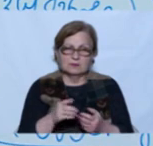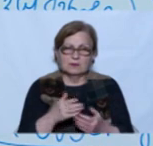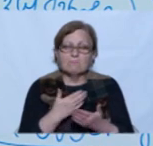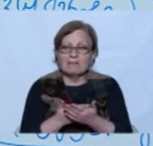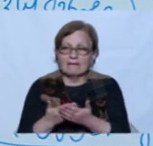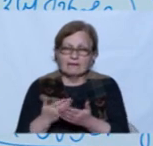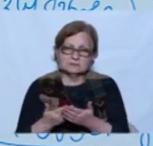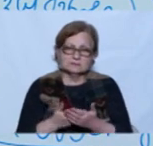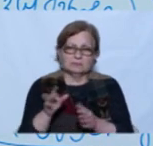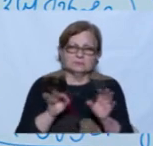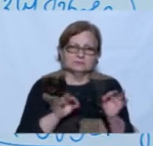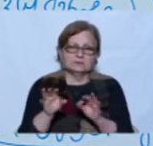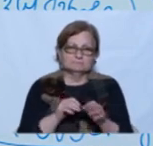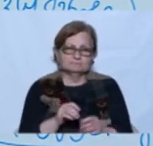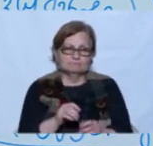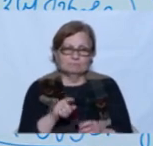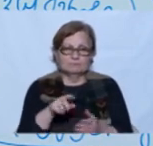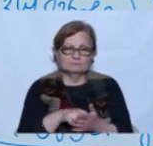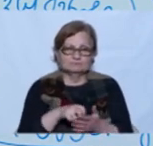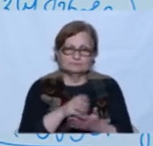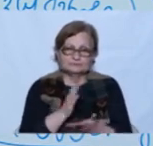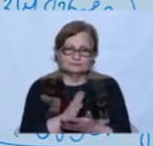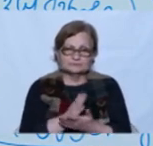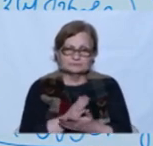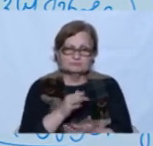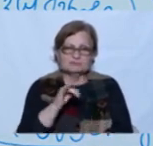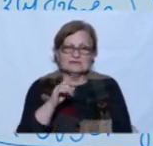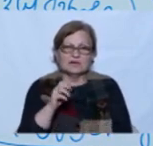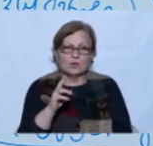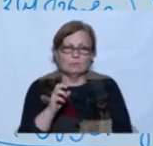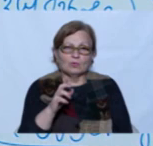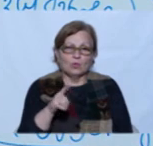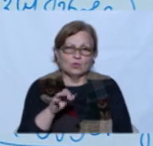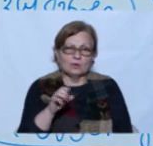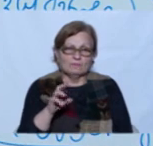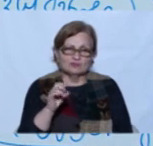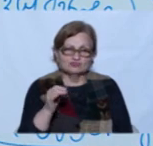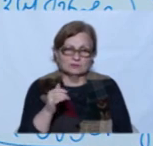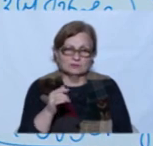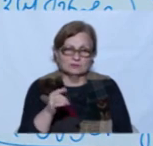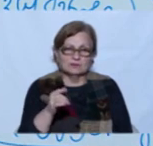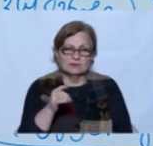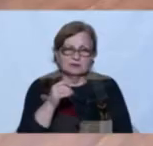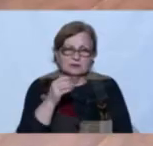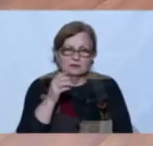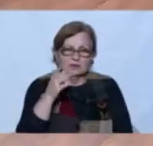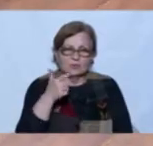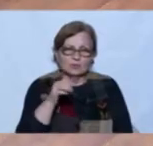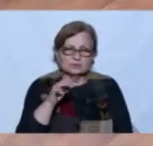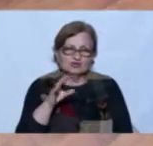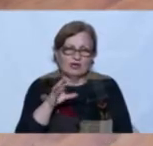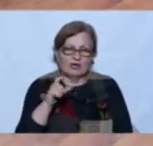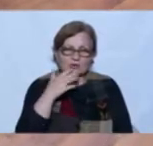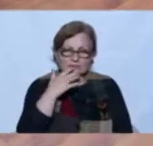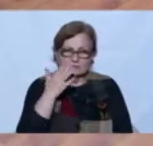მაგალითების მოხმობისა. ეს წერილი გახლავთ იაკობ გოგებაშვილის ცნობილი წერილი ბურჯი ეროვნებისა